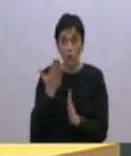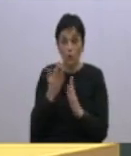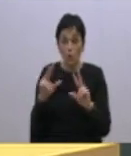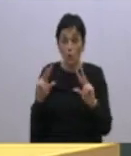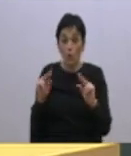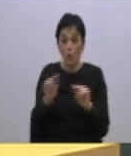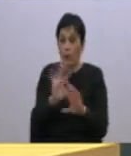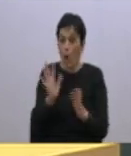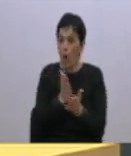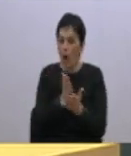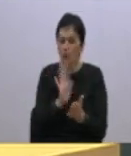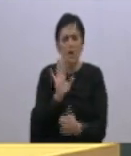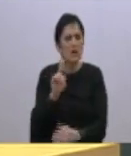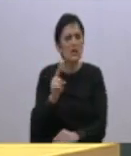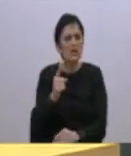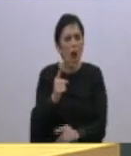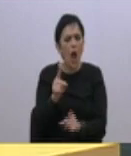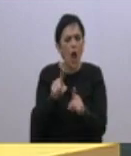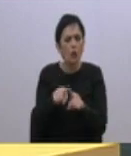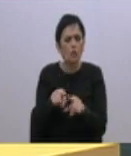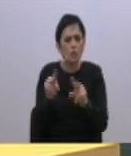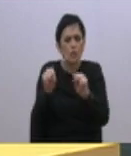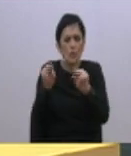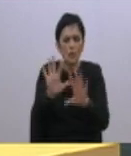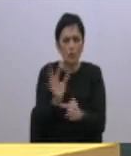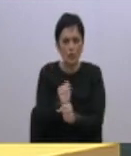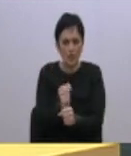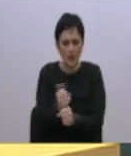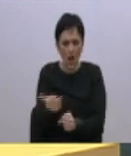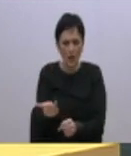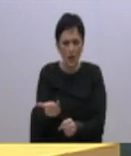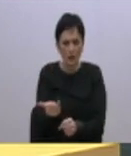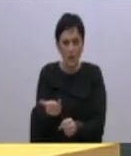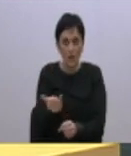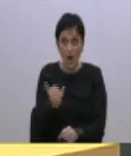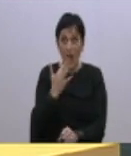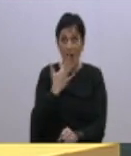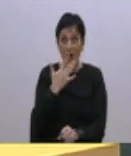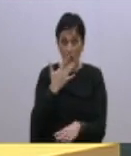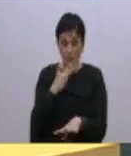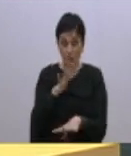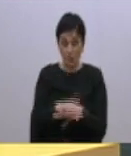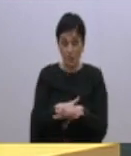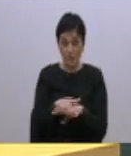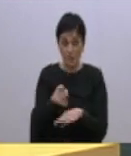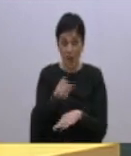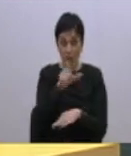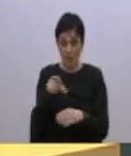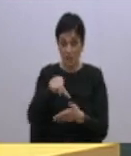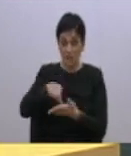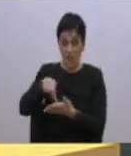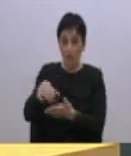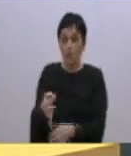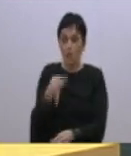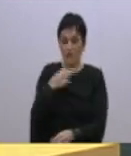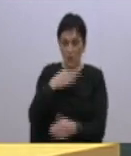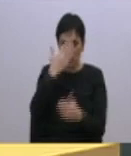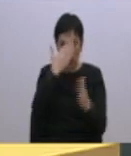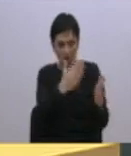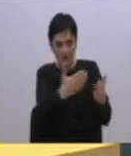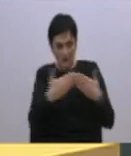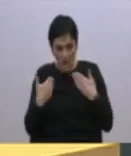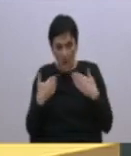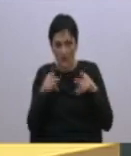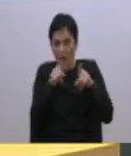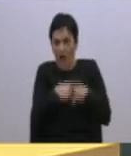უბედურება არ არის მაშინ რატო ვქმნით ამ უბედურებას ახლა მაშინ როდესაც თავად ეროვნული ბანკის წარმომადგენლები გვეუბნებიან დაგვანებეთ თავი არ გვინდა